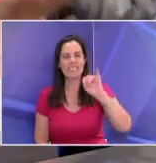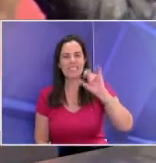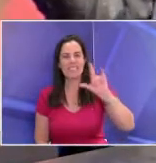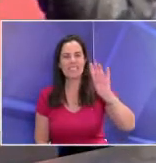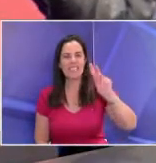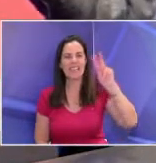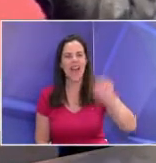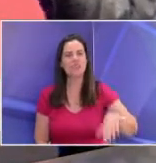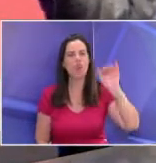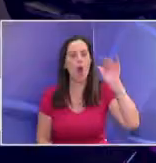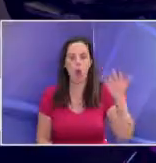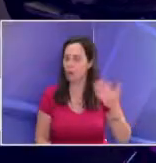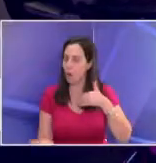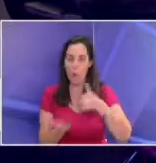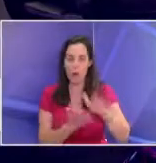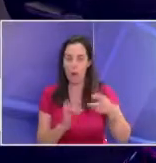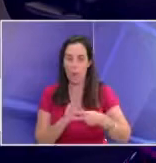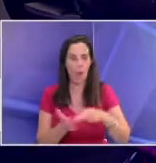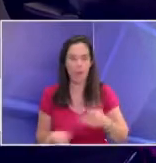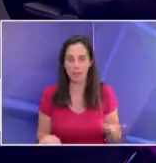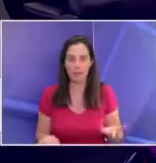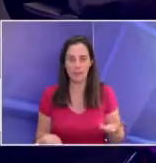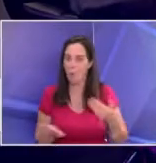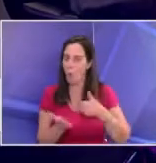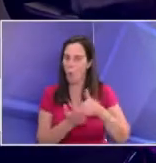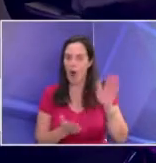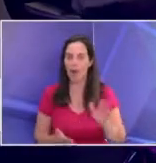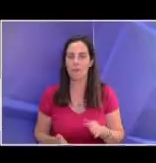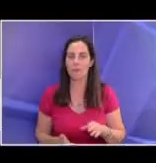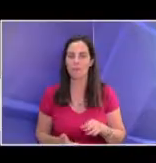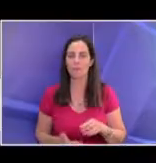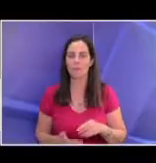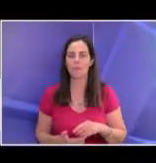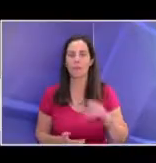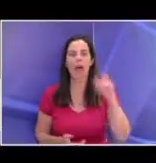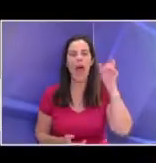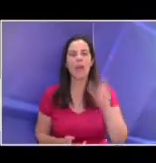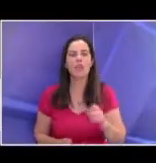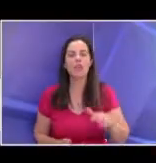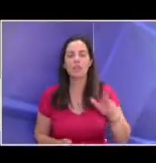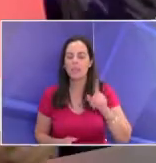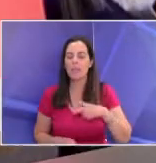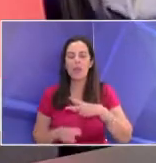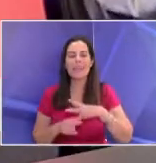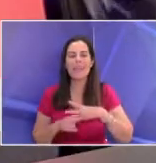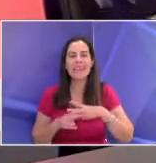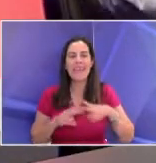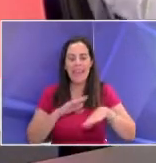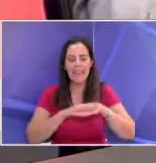לחלוטין וסילבן. טוב מאוד, נבחרי הציבור שלנו. יש פה עונש ציבורי. נבחרי הציבור צריכים להיות נקיים מכל רבע, ואני לא מבינה למה זה לא